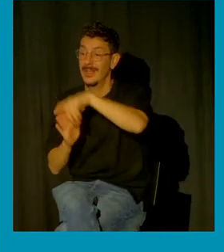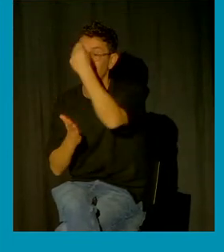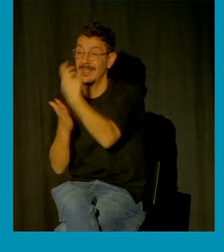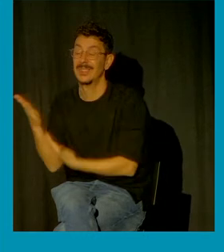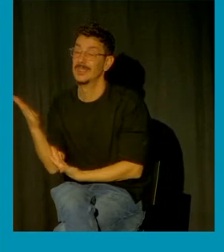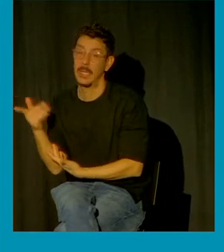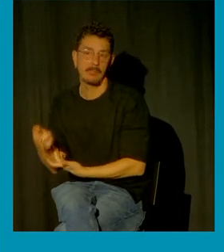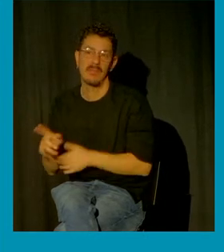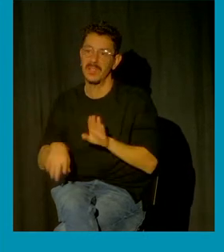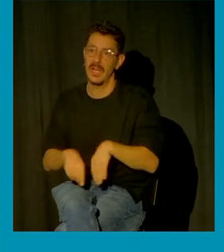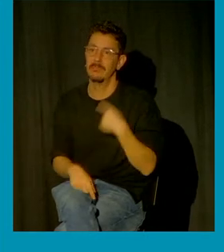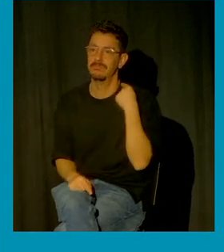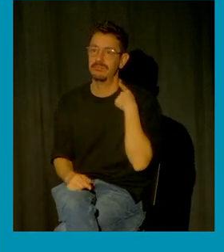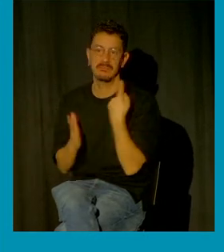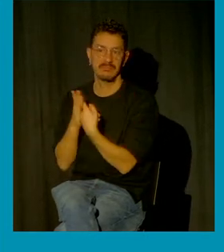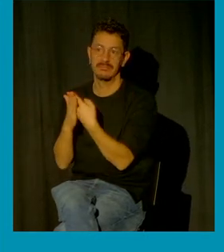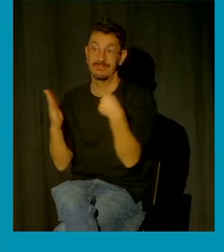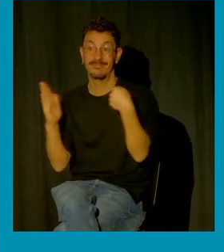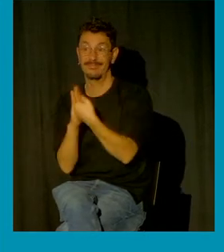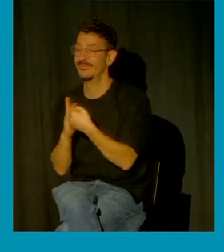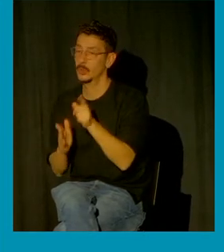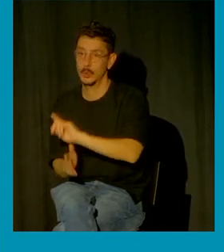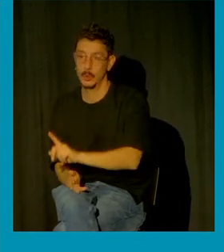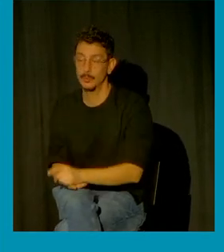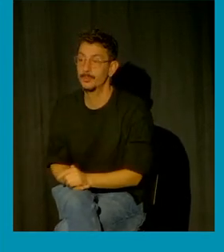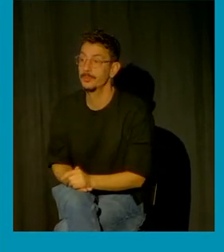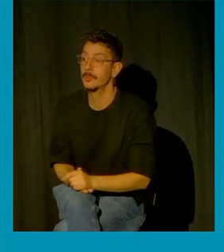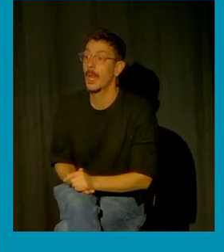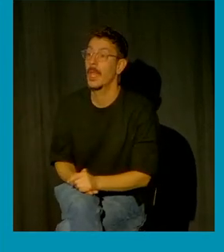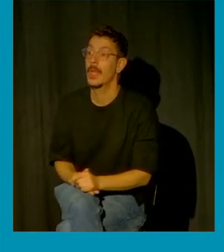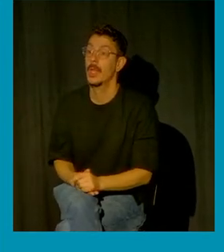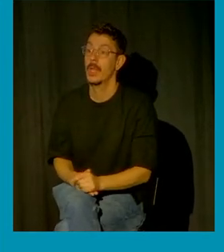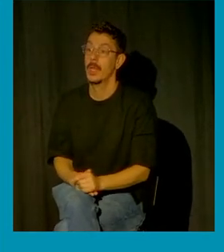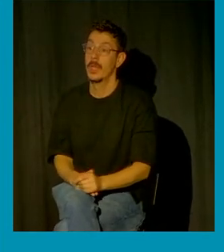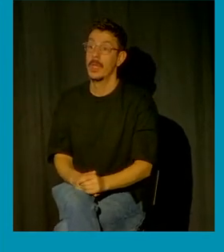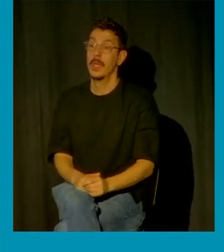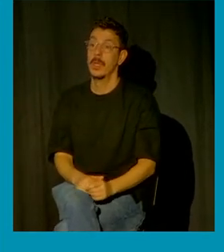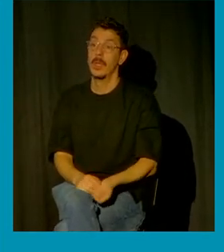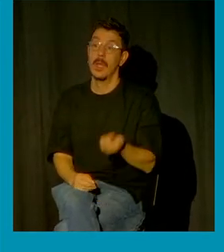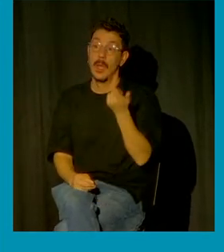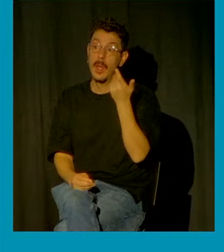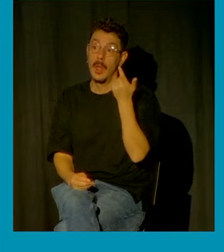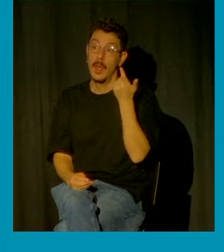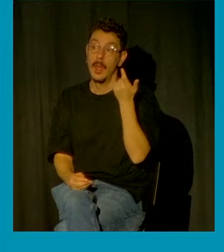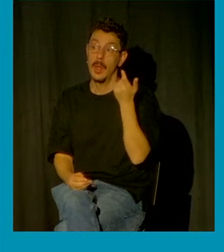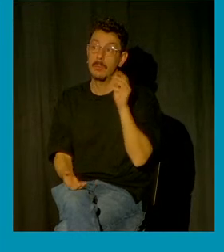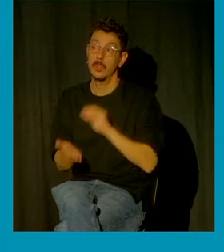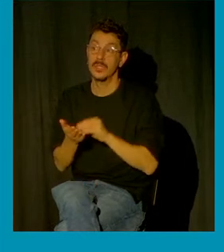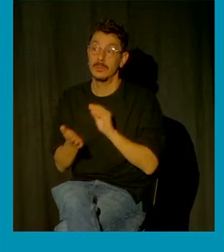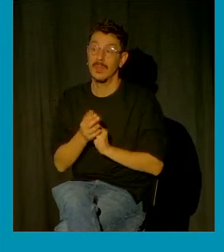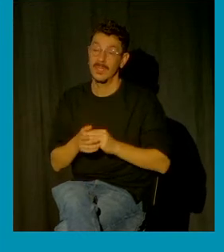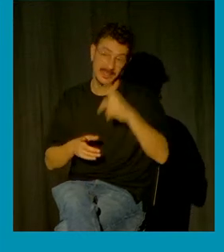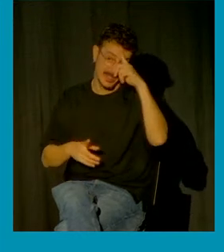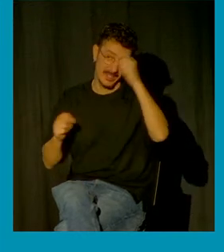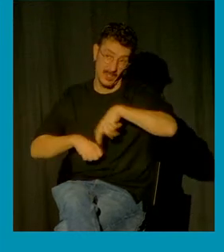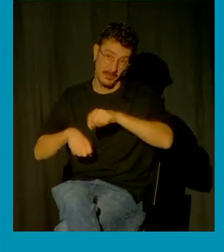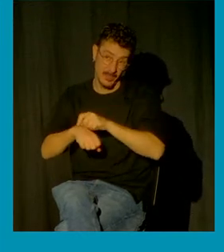ho dic perquè darrere de tots aquests sostres hi ha moltes decisions polítiques que hem de tenir en compte